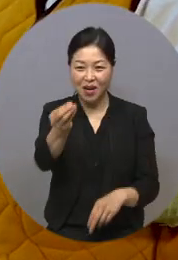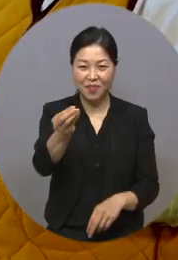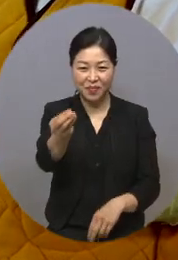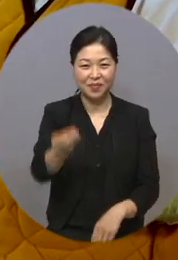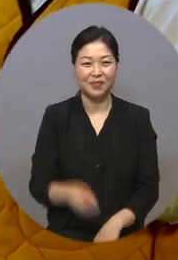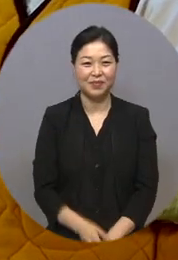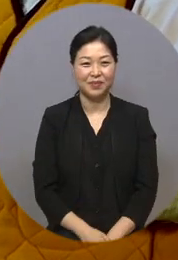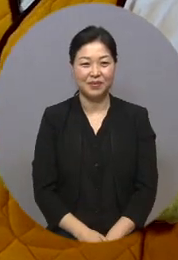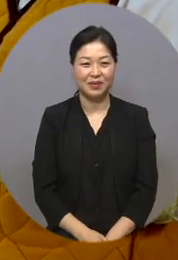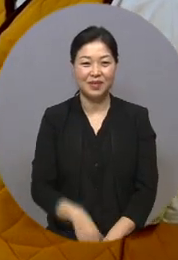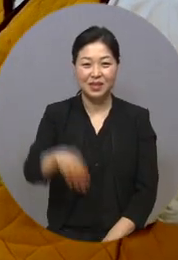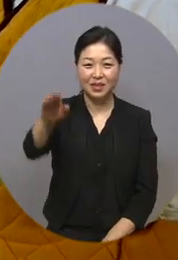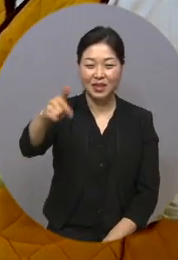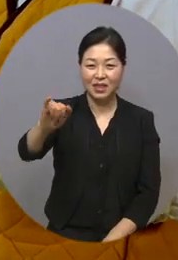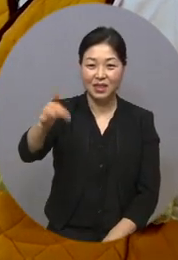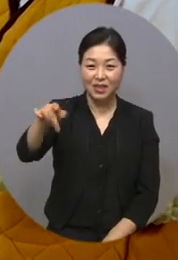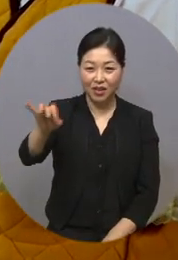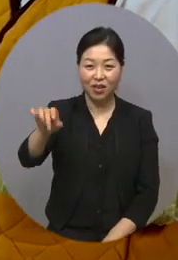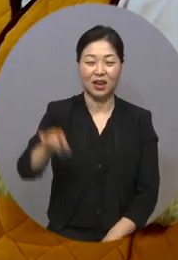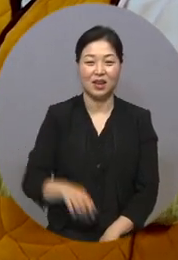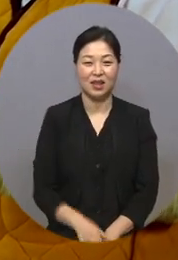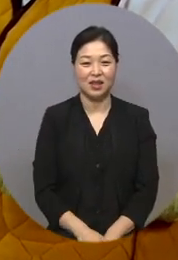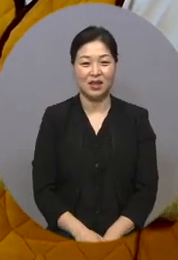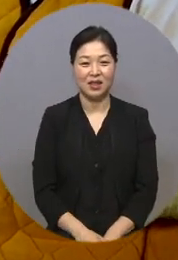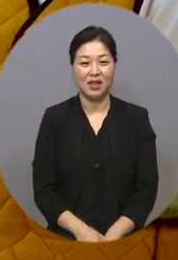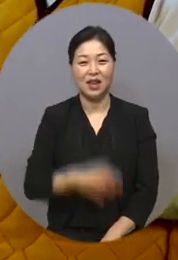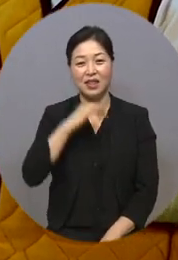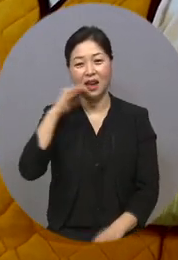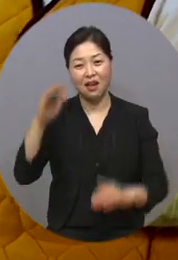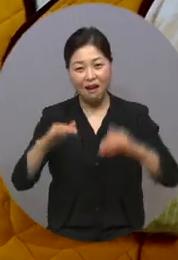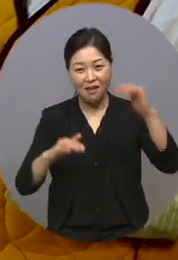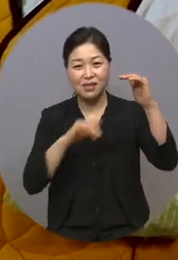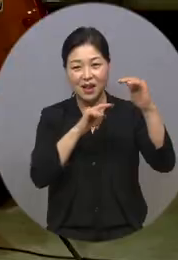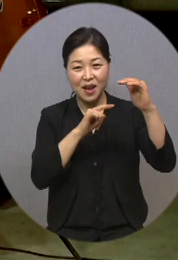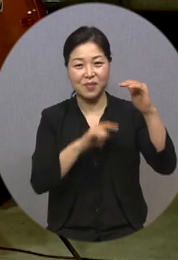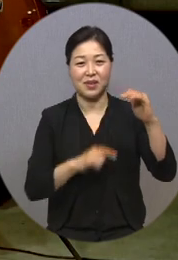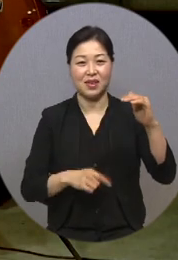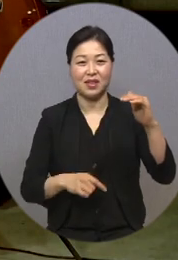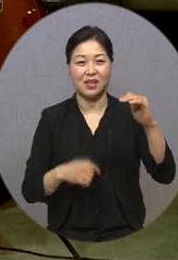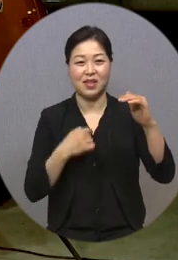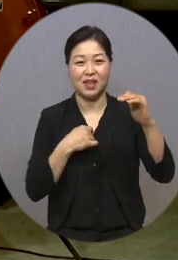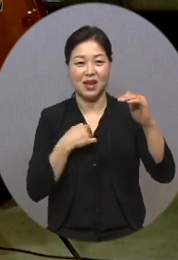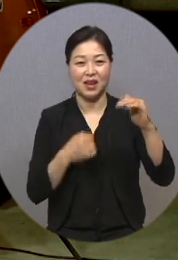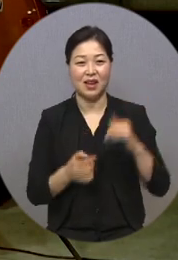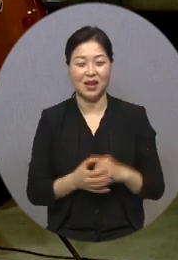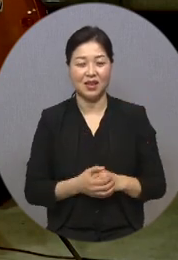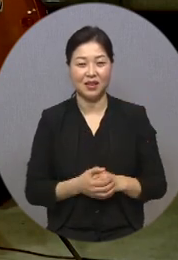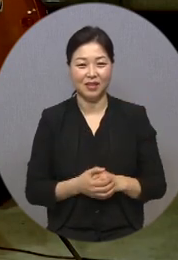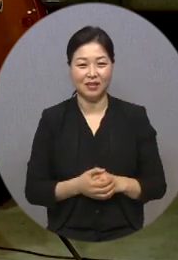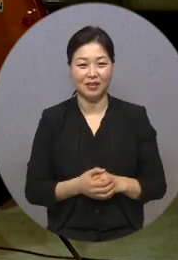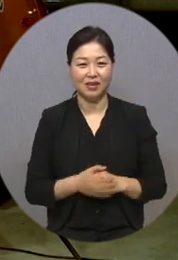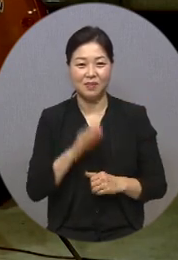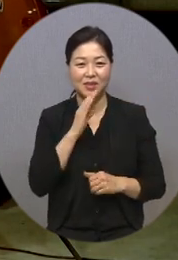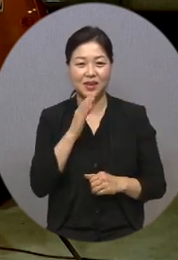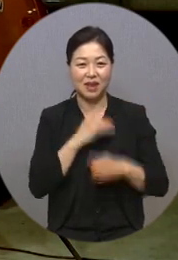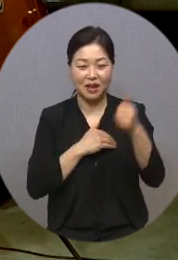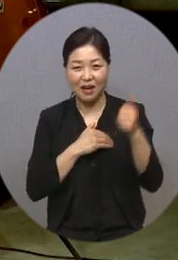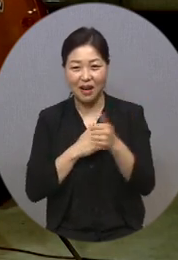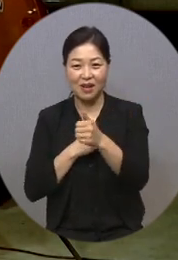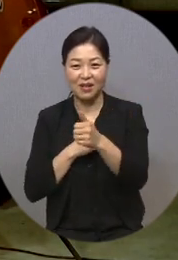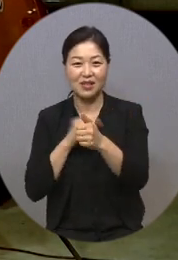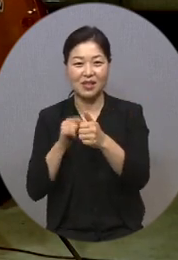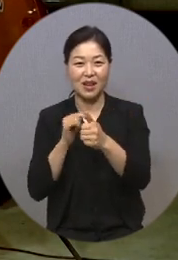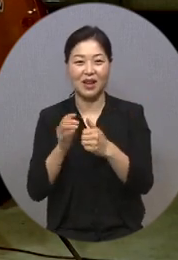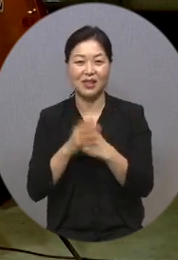안돼. 기장아. 예? 그래도. 연식 있는 사람이 좀 가야 오빠가 좀 지방이 많아져요. 연식이. 내가 가가지고.